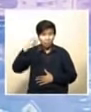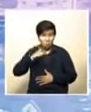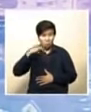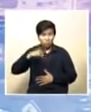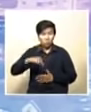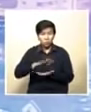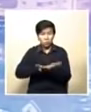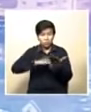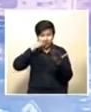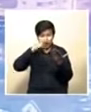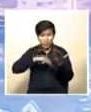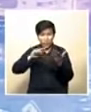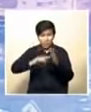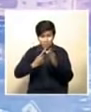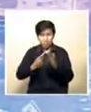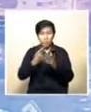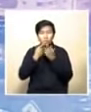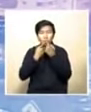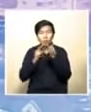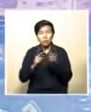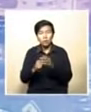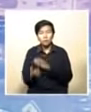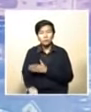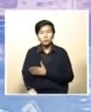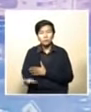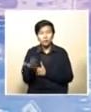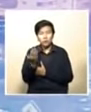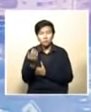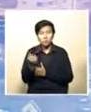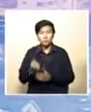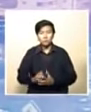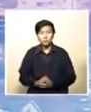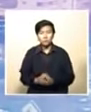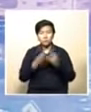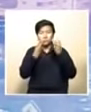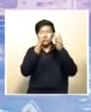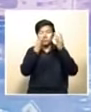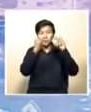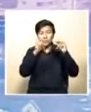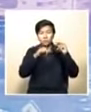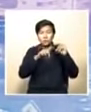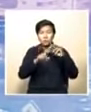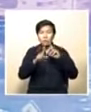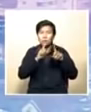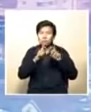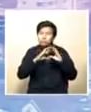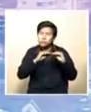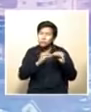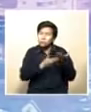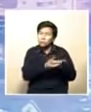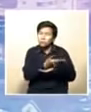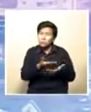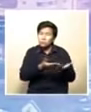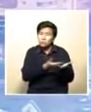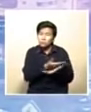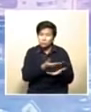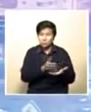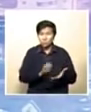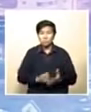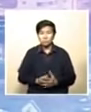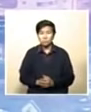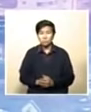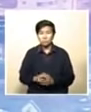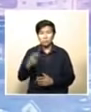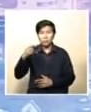การผ่านแดนทางด้านเรื่องของทางที่ ทาง3จังหวัดชายแดนครับกับประเด็นเชิญครับท่านครับครับ